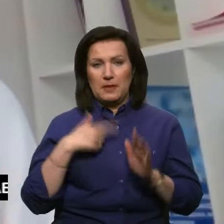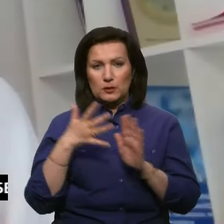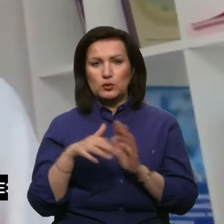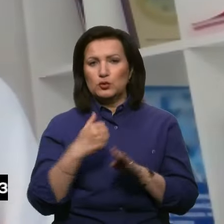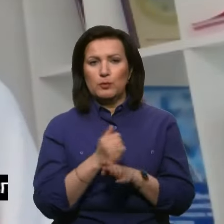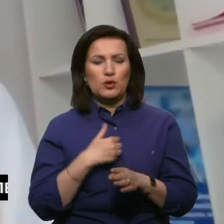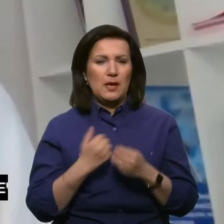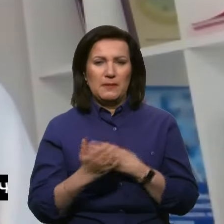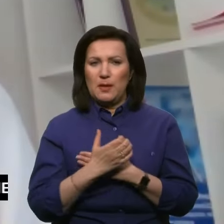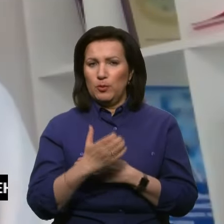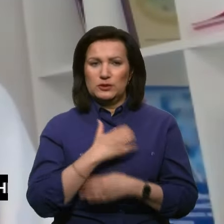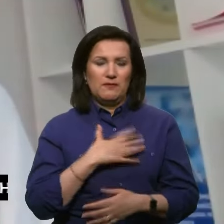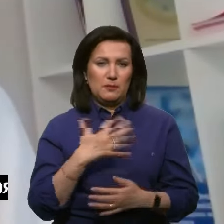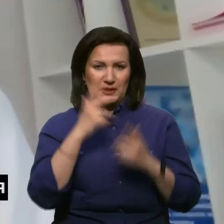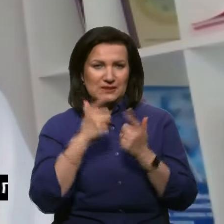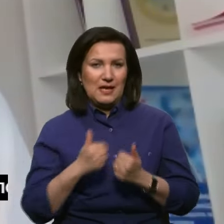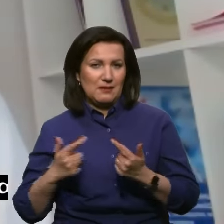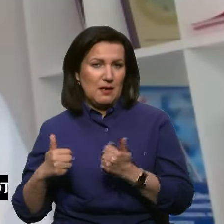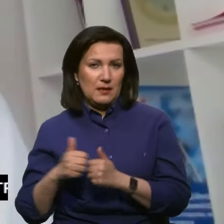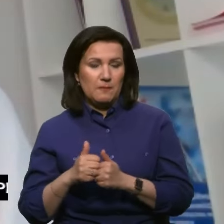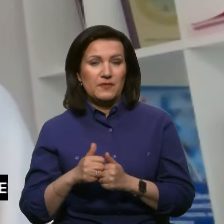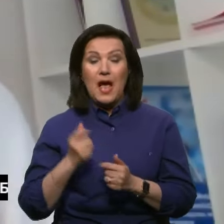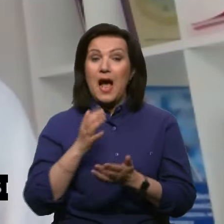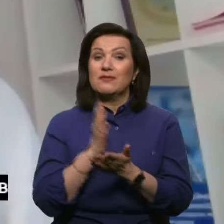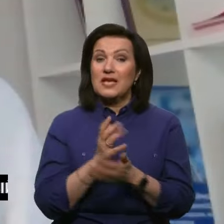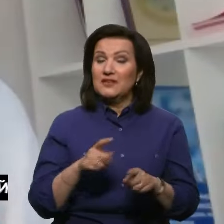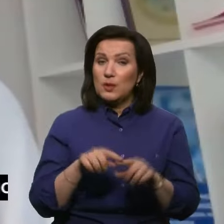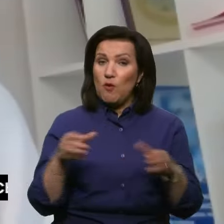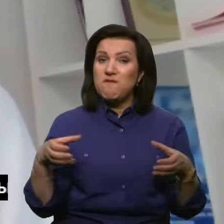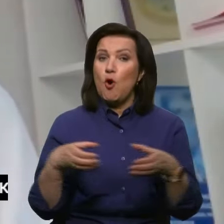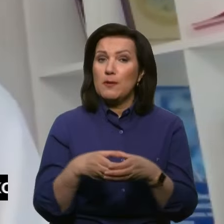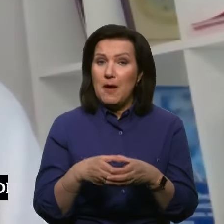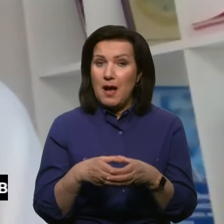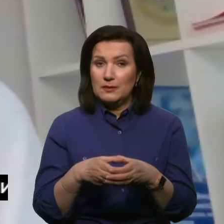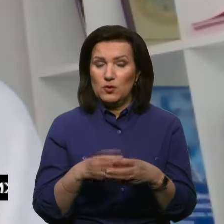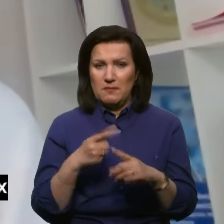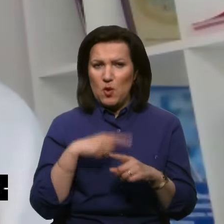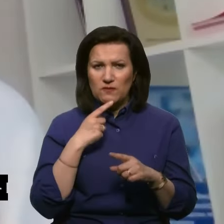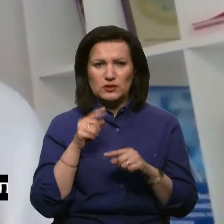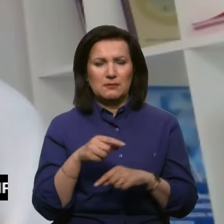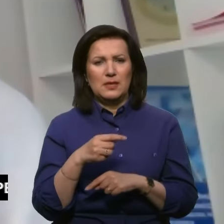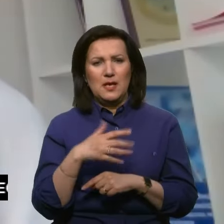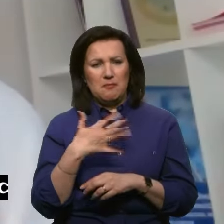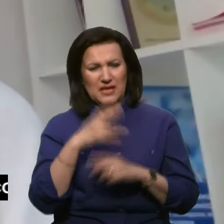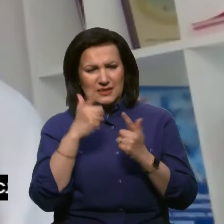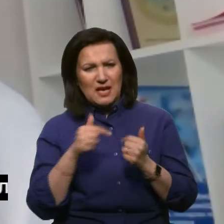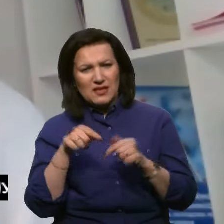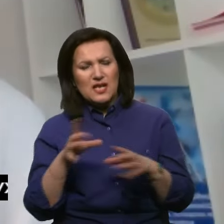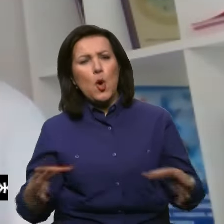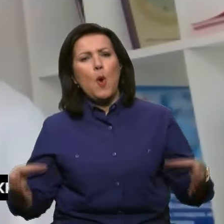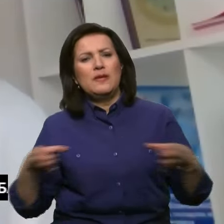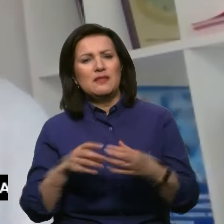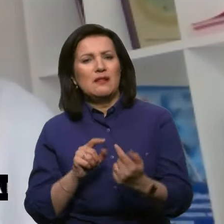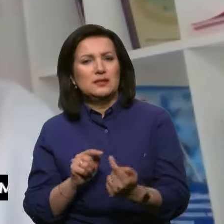що зброю нам не поставляють 50 країн, да? Але сама наявність такого формату, в якому ми говоримо про те, що там 50 країн світу